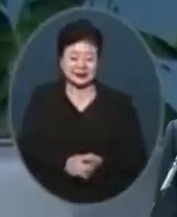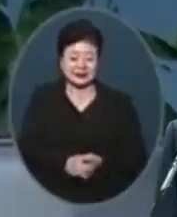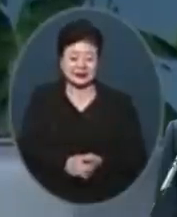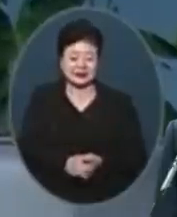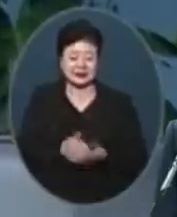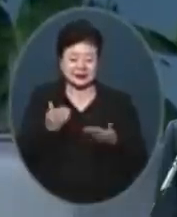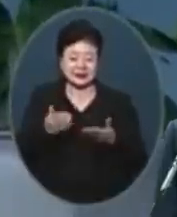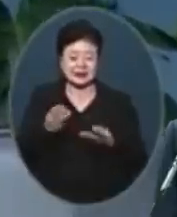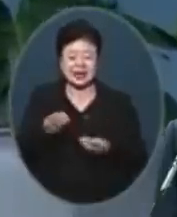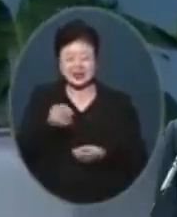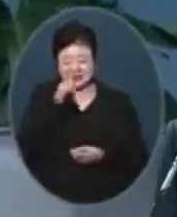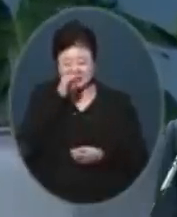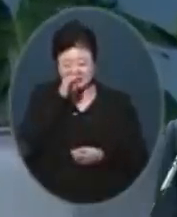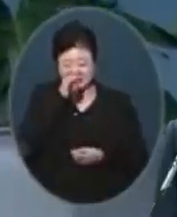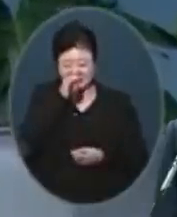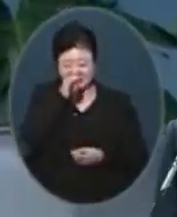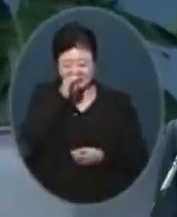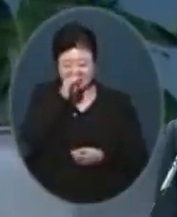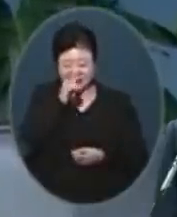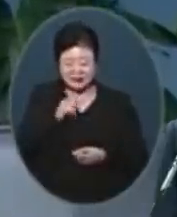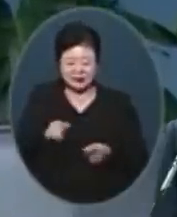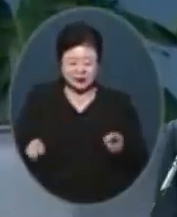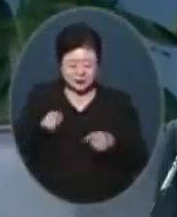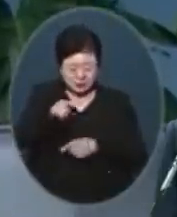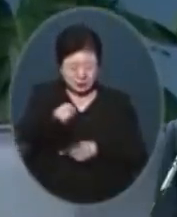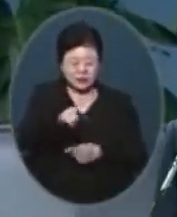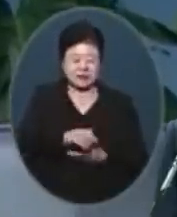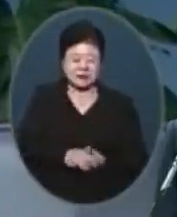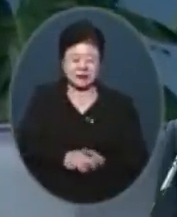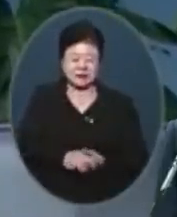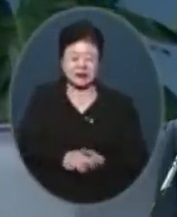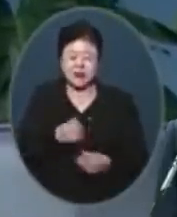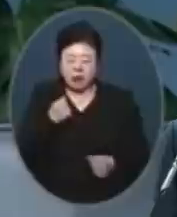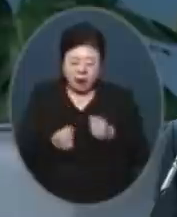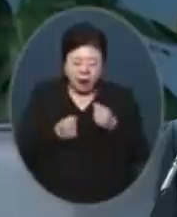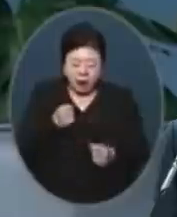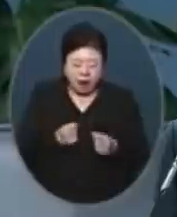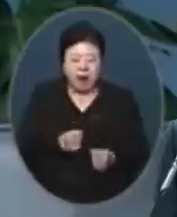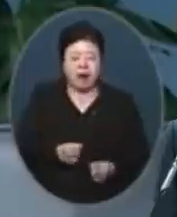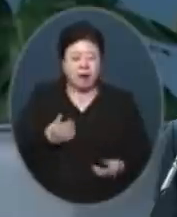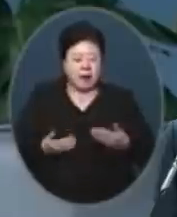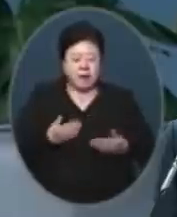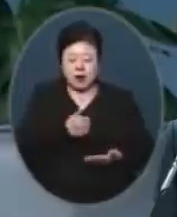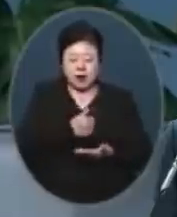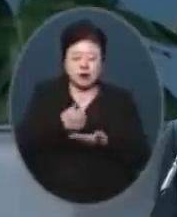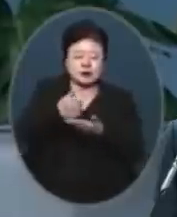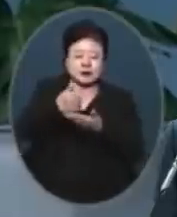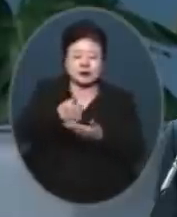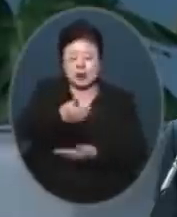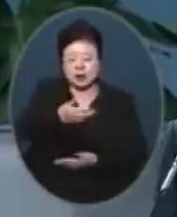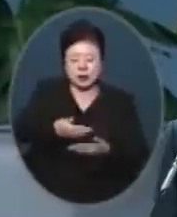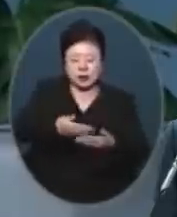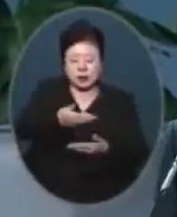일 좀 한다고 동서로 너무 뛰어다니고 주님과의 교통이